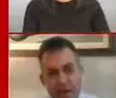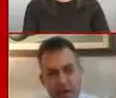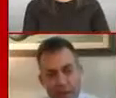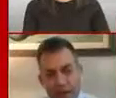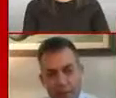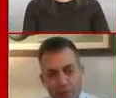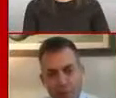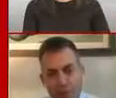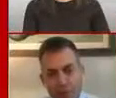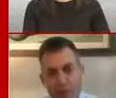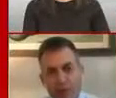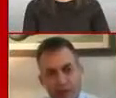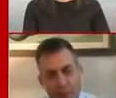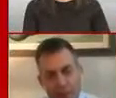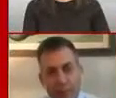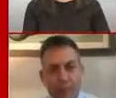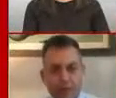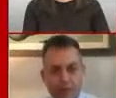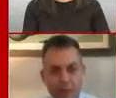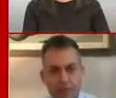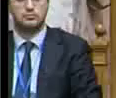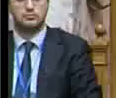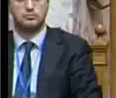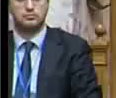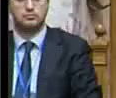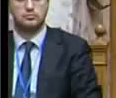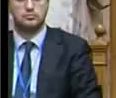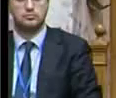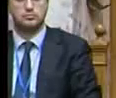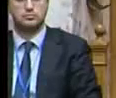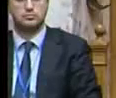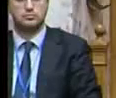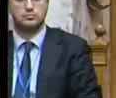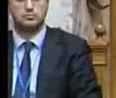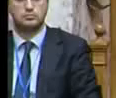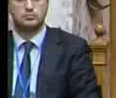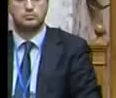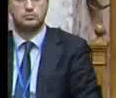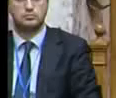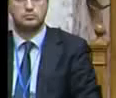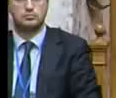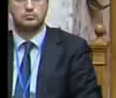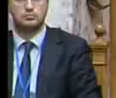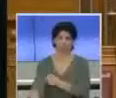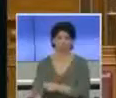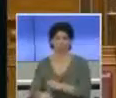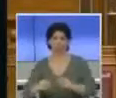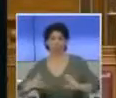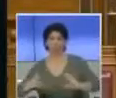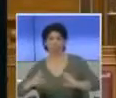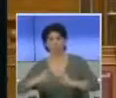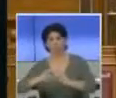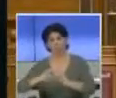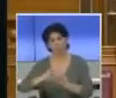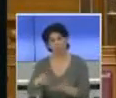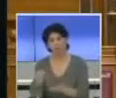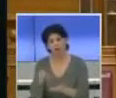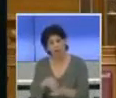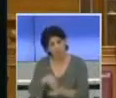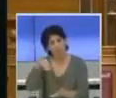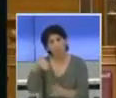αξιόλογα, θα πάρει και πιστοποιητικό και θα είναι πάρα πολύ χρήσιμα. Και αυτό λέγεται πολιτική γενναιότητα και εντιμότητα.